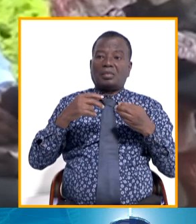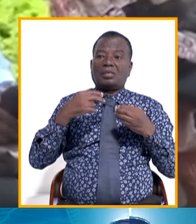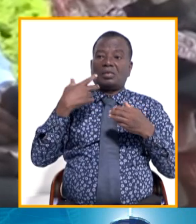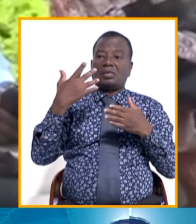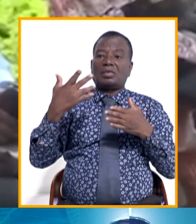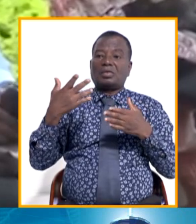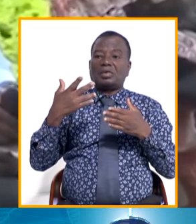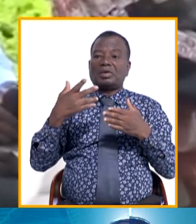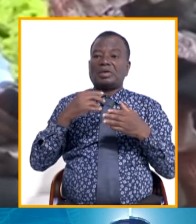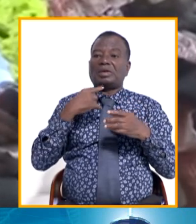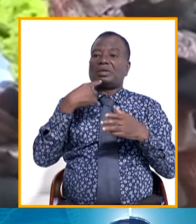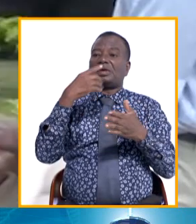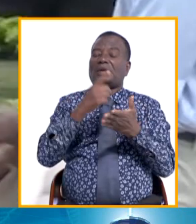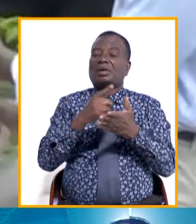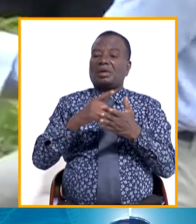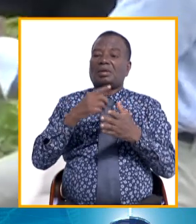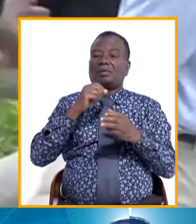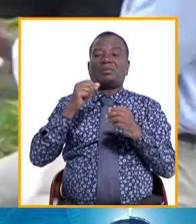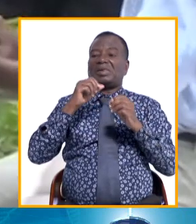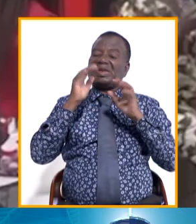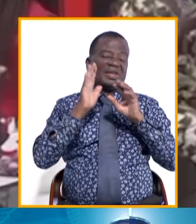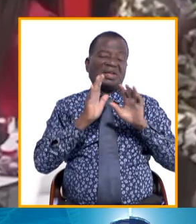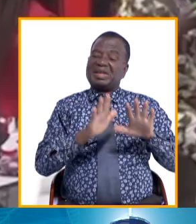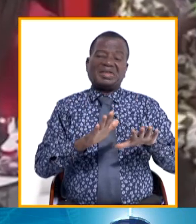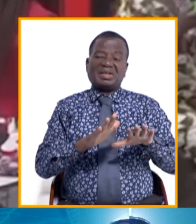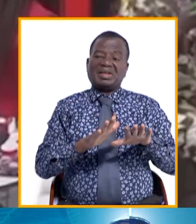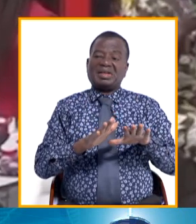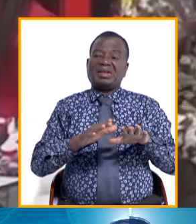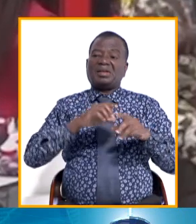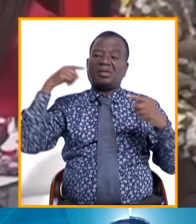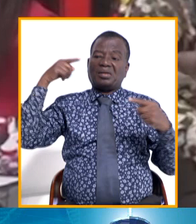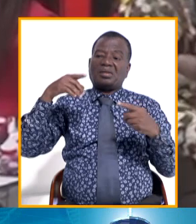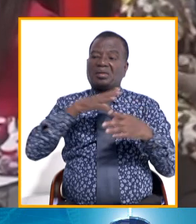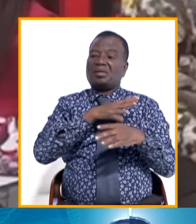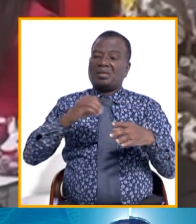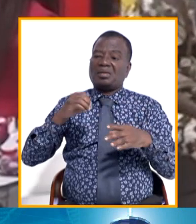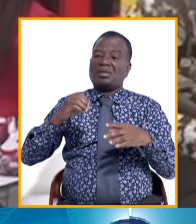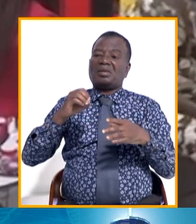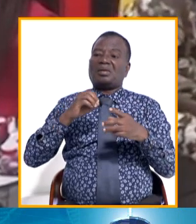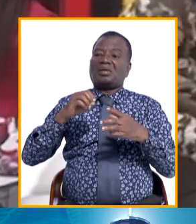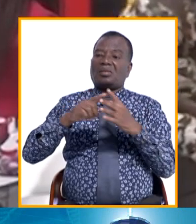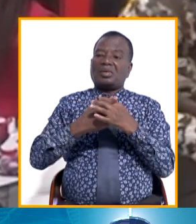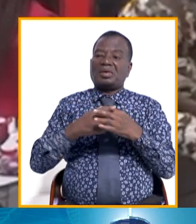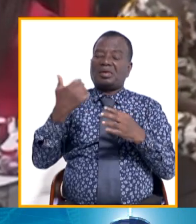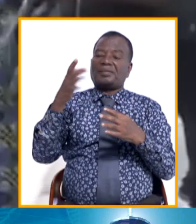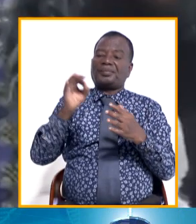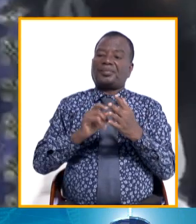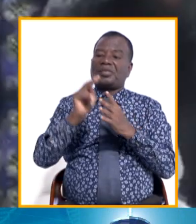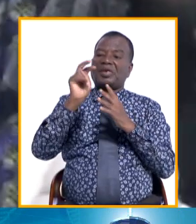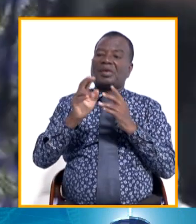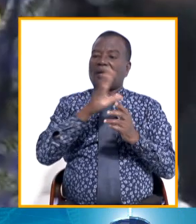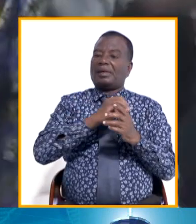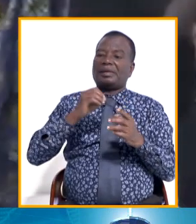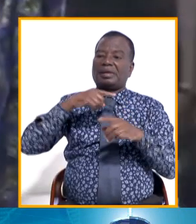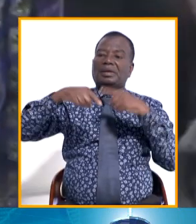ses compagnons affirment qu'ils ne vont pas baisser les bras, ils sont fermes. Leur campagne, lancée le 19 novembre pour obtenir la libération des